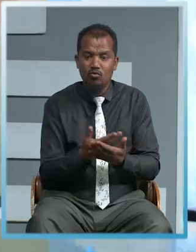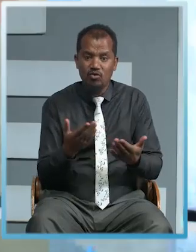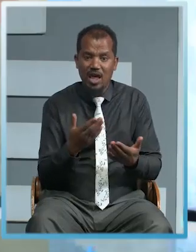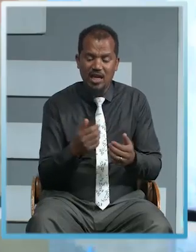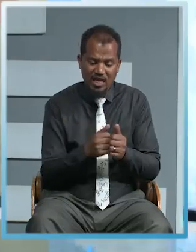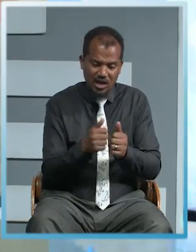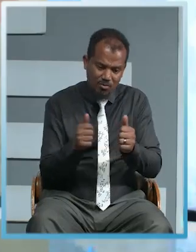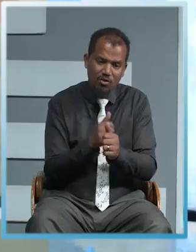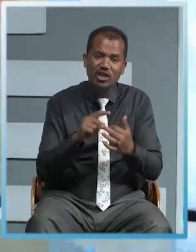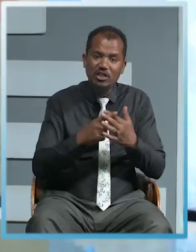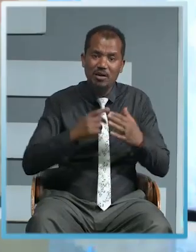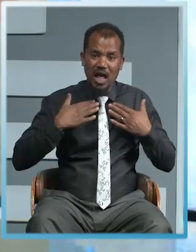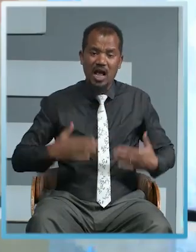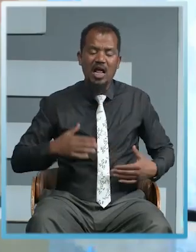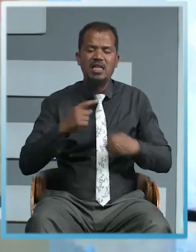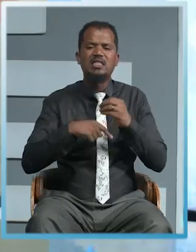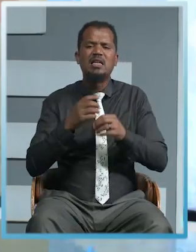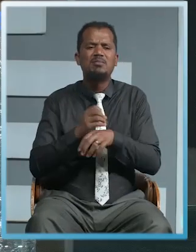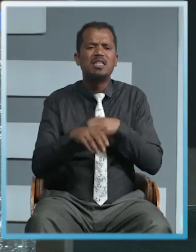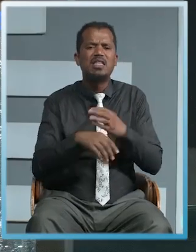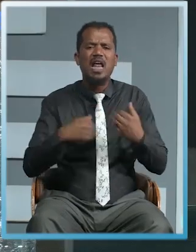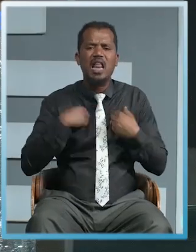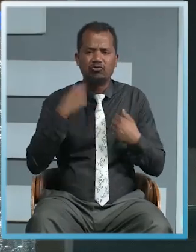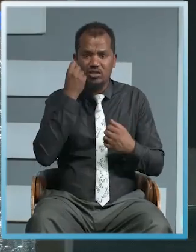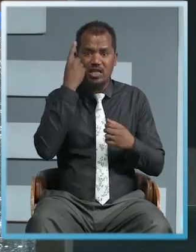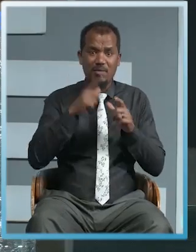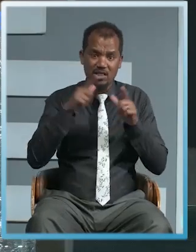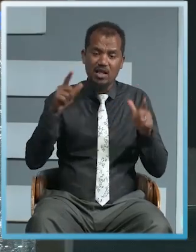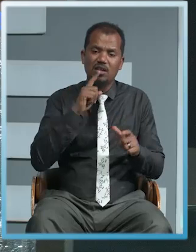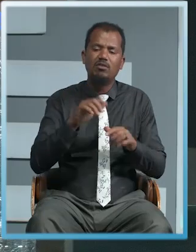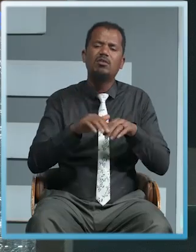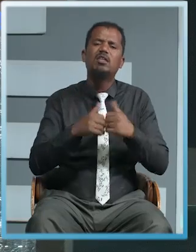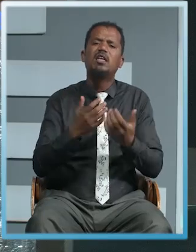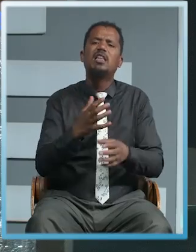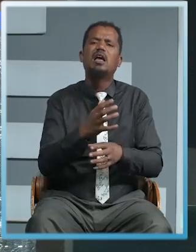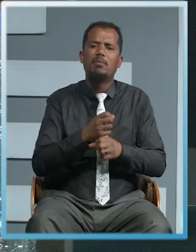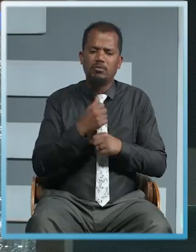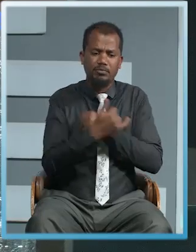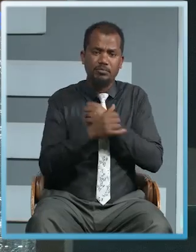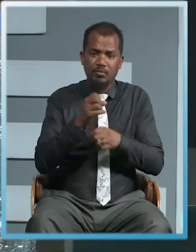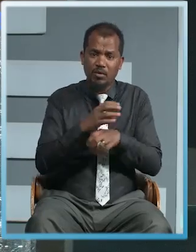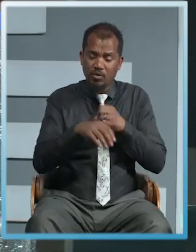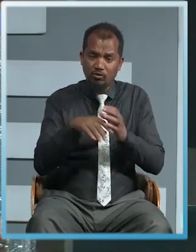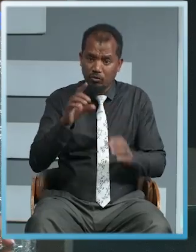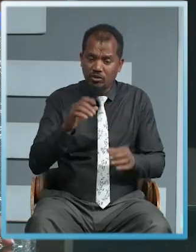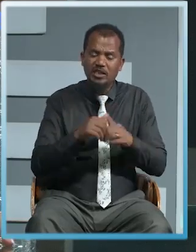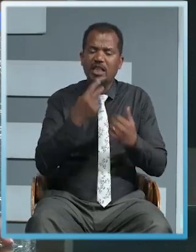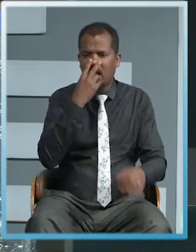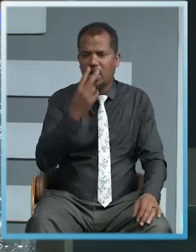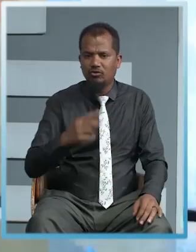ቀድሞ እንደጀመረም አካል ስለምክክር ያላችሁ ግንዛቤም ትልቅ ነውና እንዴት ተቀበላችሁ ሲሀገራዊ ምክክር ኮሚሽኑን እንዴት